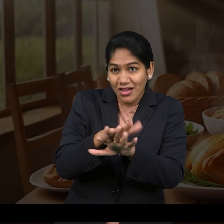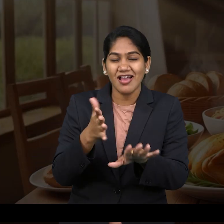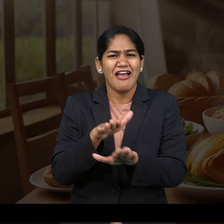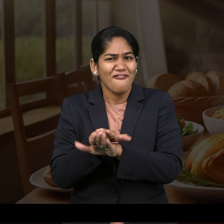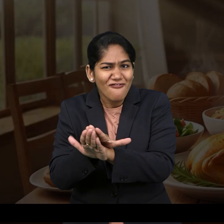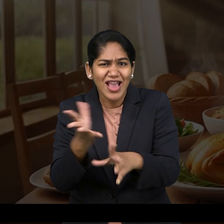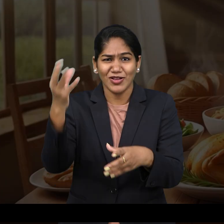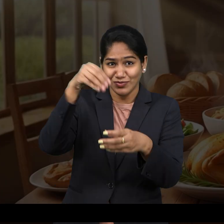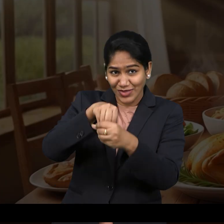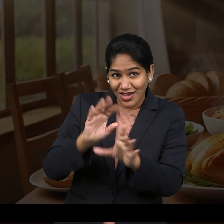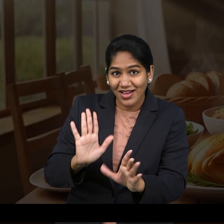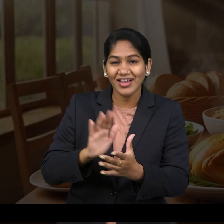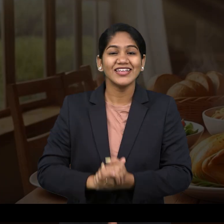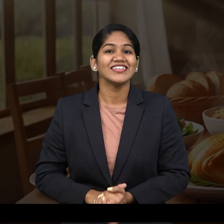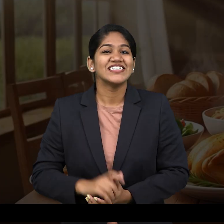చేపలు,